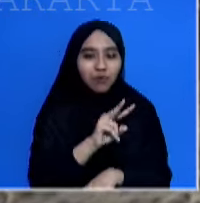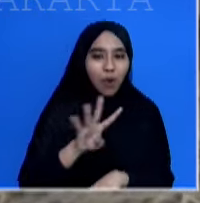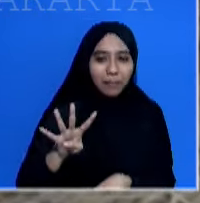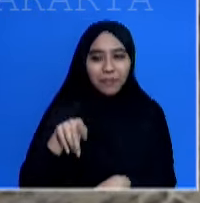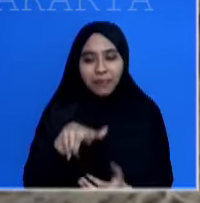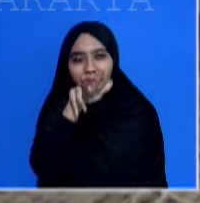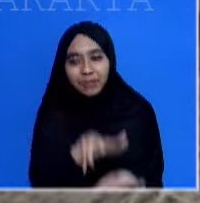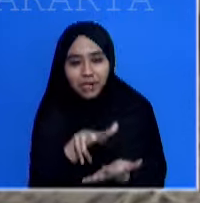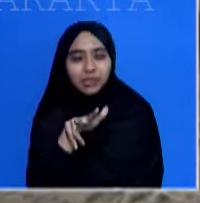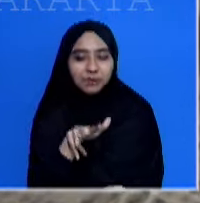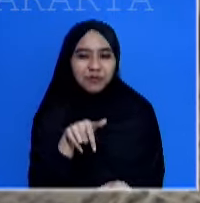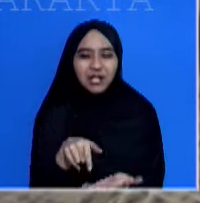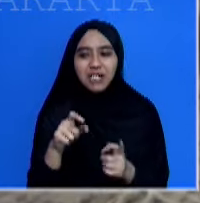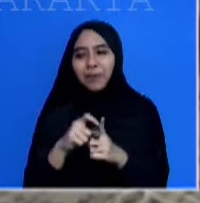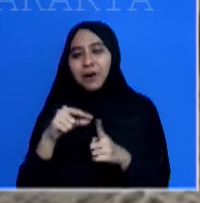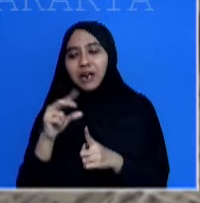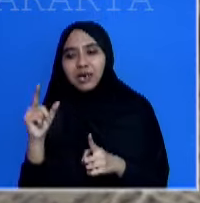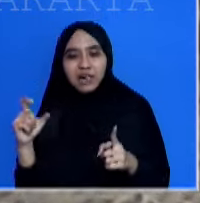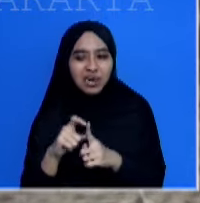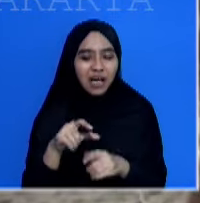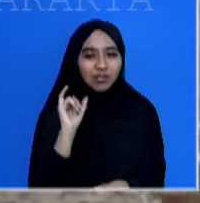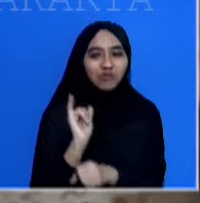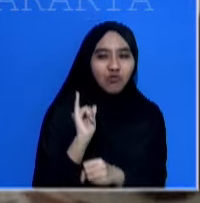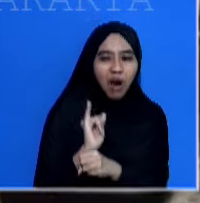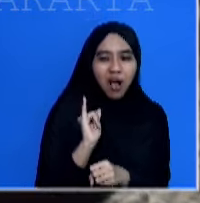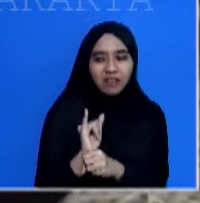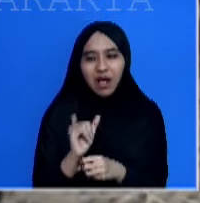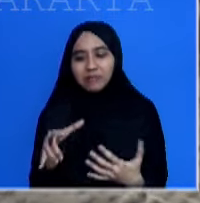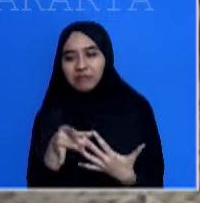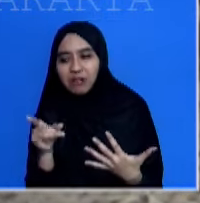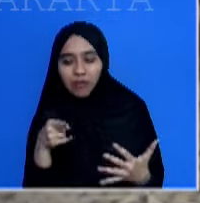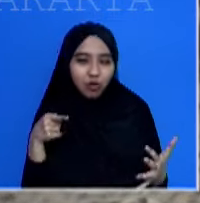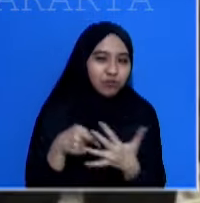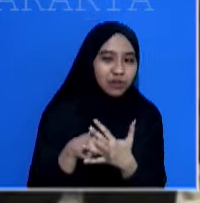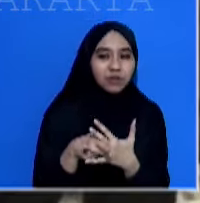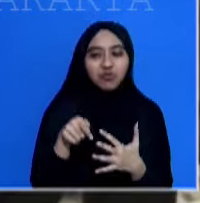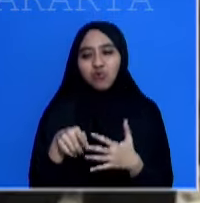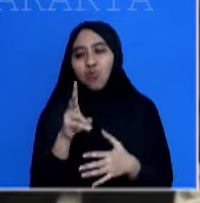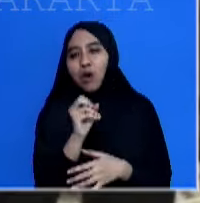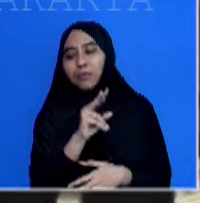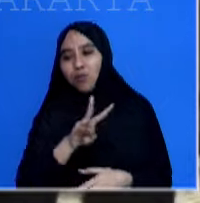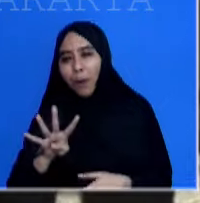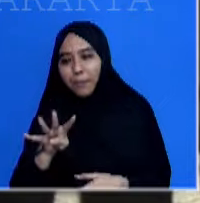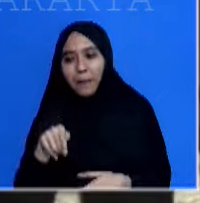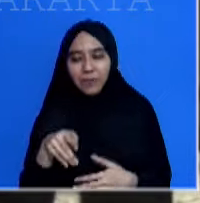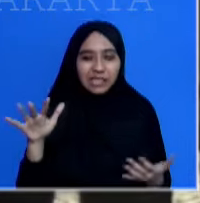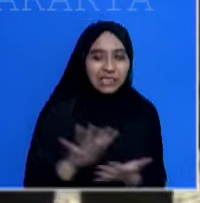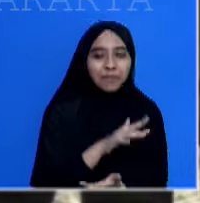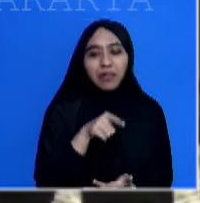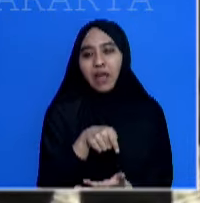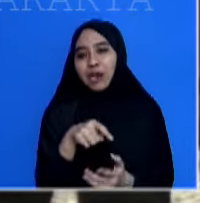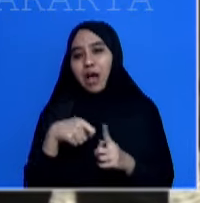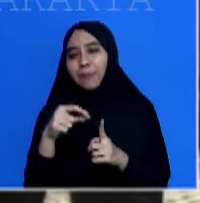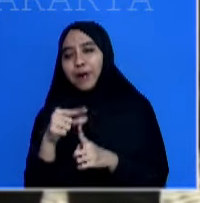anggota DPRD Kota Yogyakarta yang terpilih dalam pemilu legislatif 2024. Dalam kesempatan ini, jajaran KPU